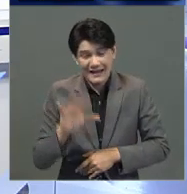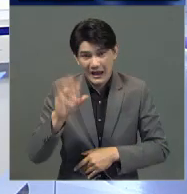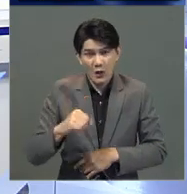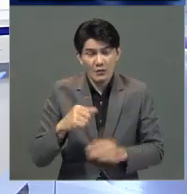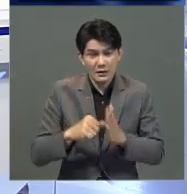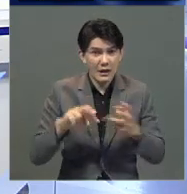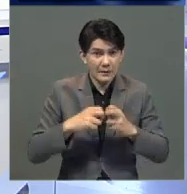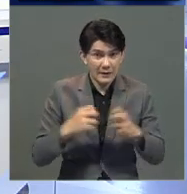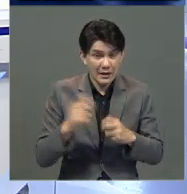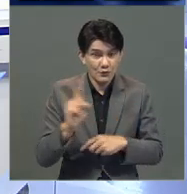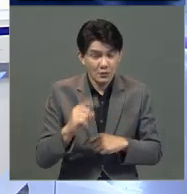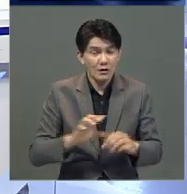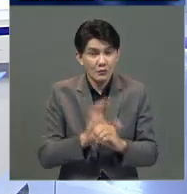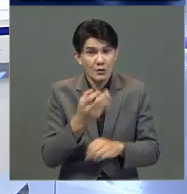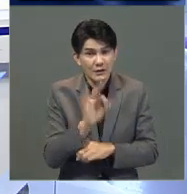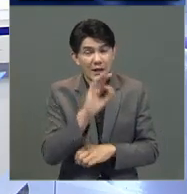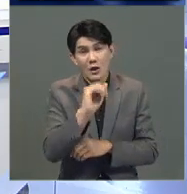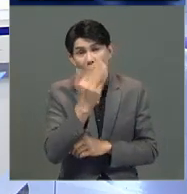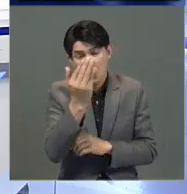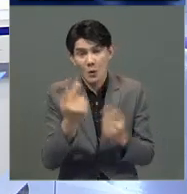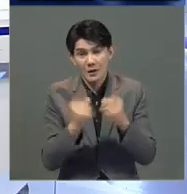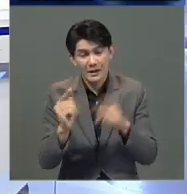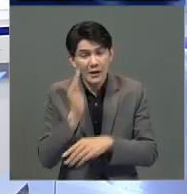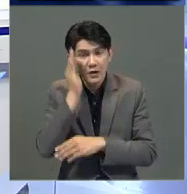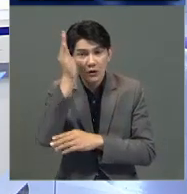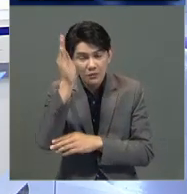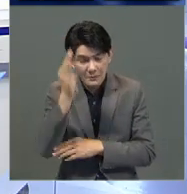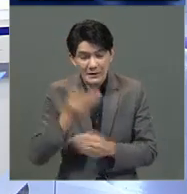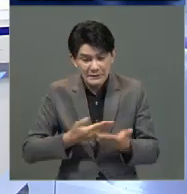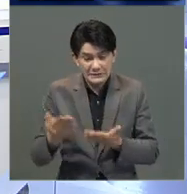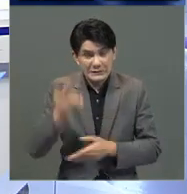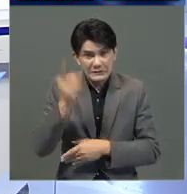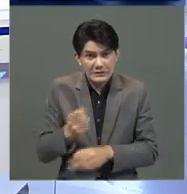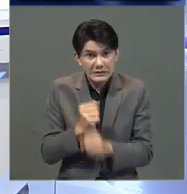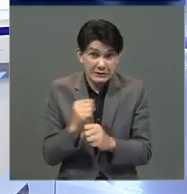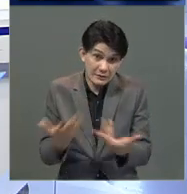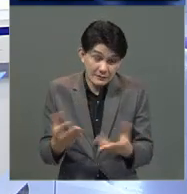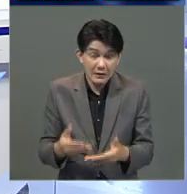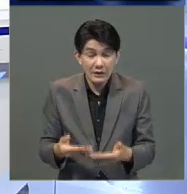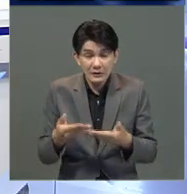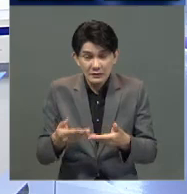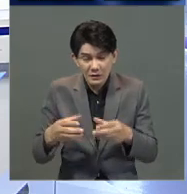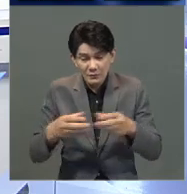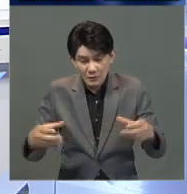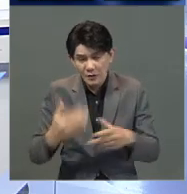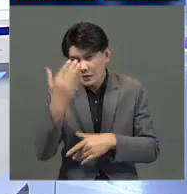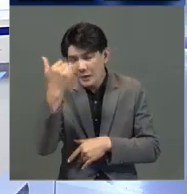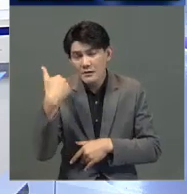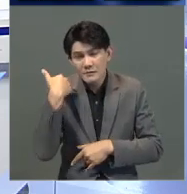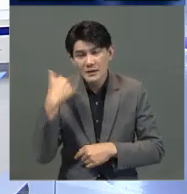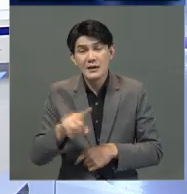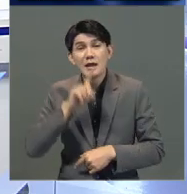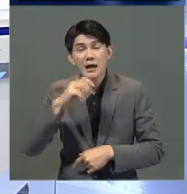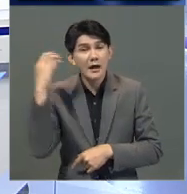นำงบมาแก้ไขปัญหาเรื่องของสถานการณ์โควิชแต่ถามว่าหลังจากนี้ถ้าจะต้องจัดซื้อเรามีเรือดำน้ำไปทำไมคำ